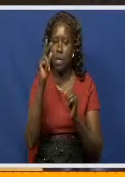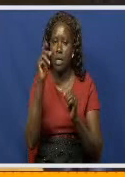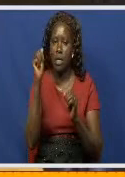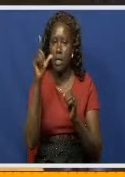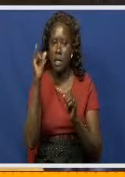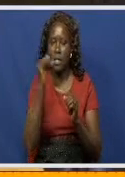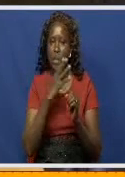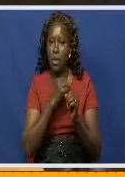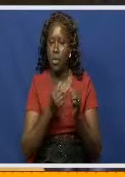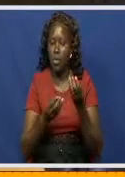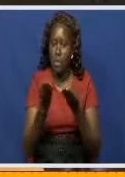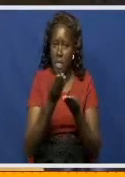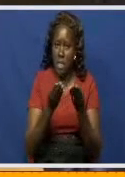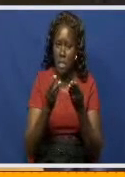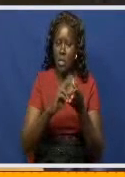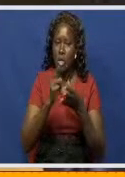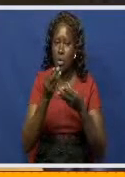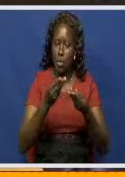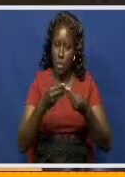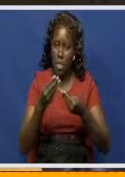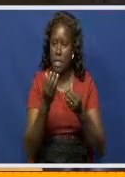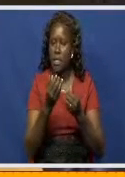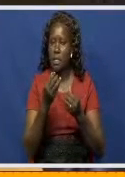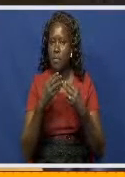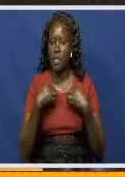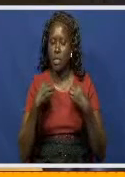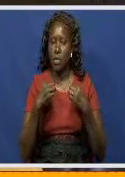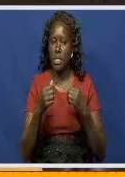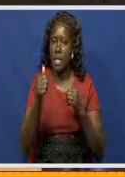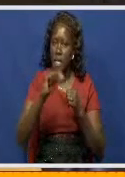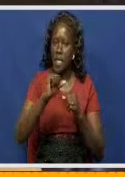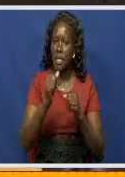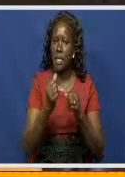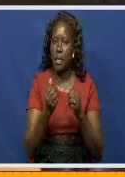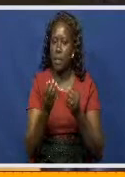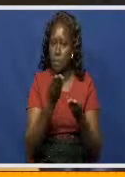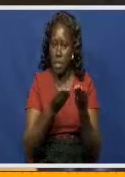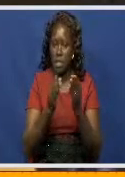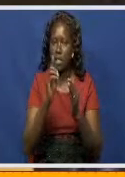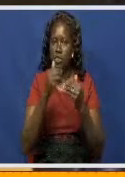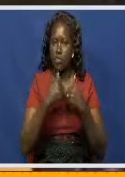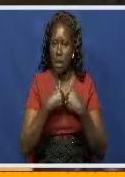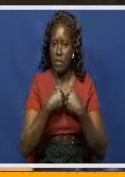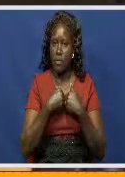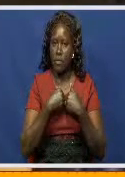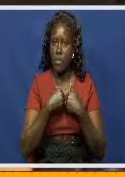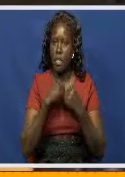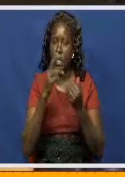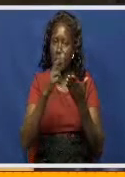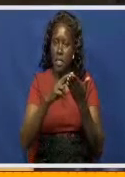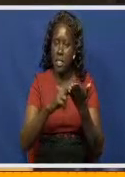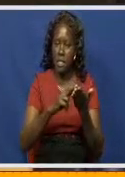uwe ni kuuza nguo, uwe ni mkulima ama biashara yoyote ambayo iko nayo uhakikishe kuwa